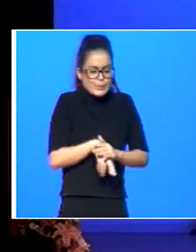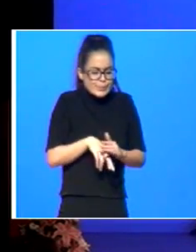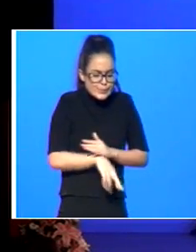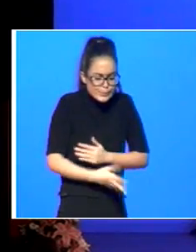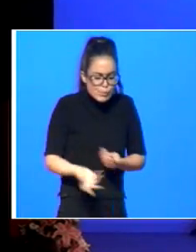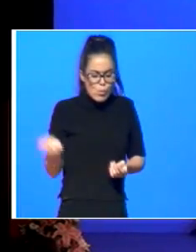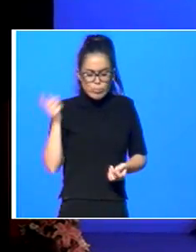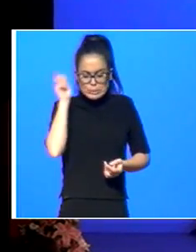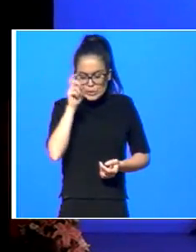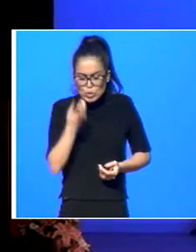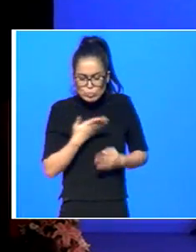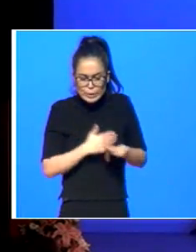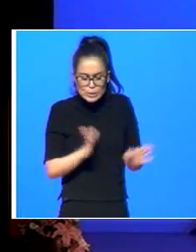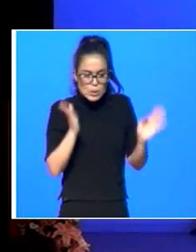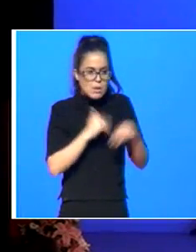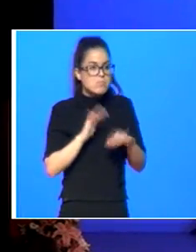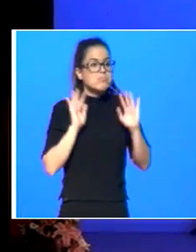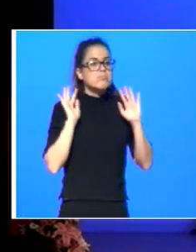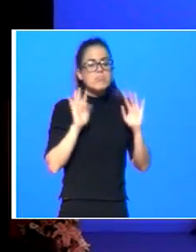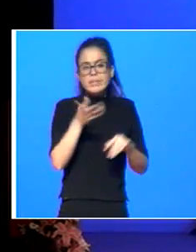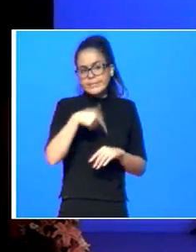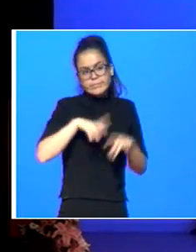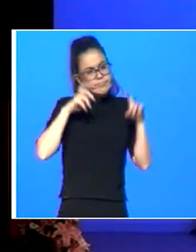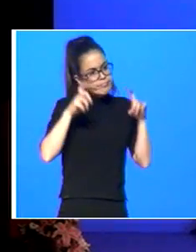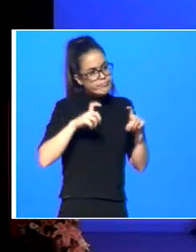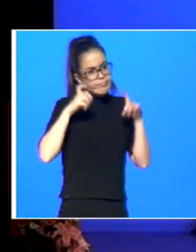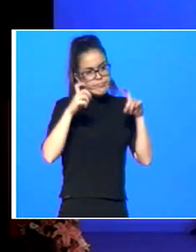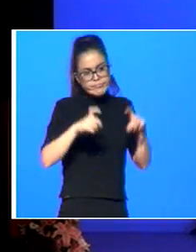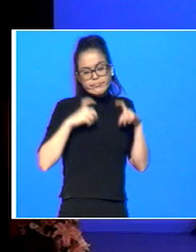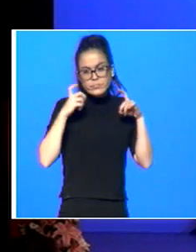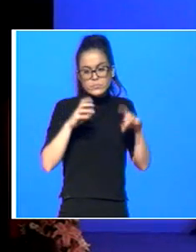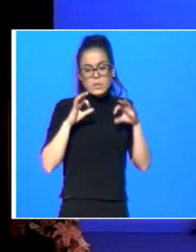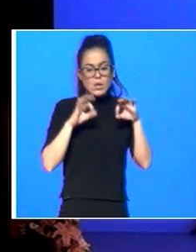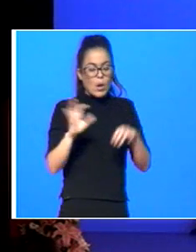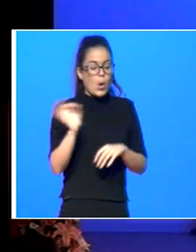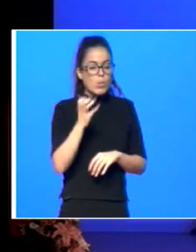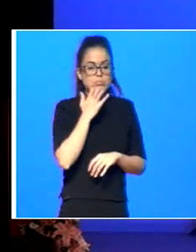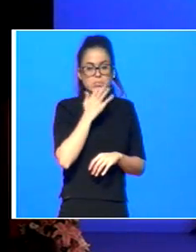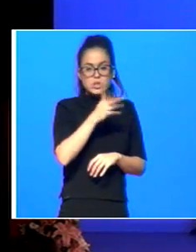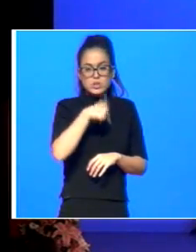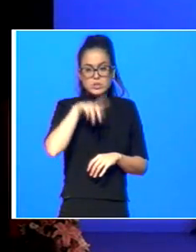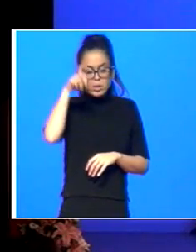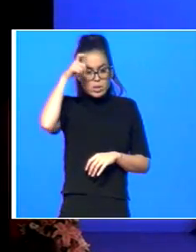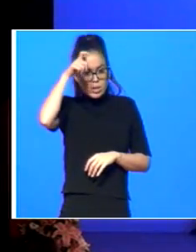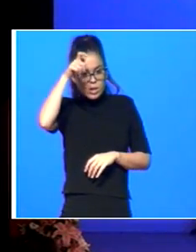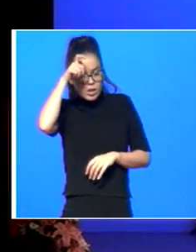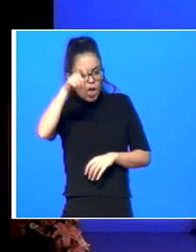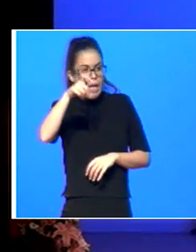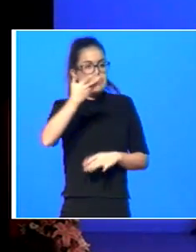bar. Eta herri gintzan be bardin, guk egiten dugu zenean, herrire irtetzen garenean, bai Mari Jesusa